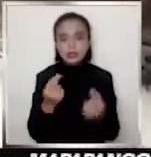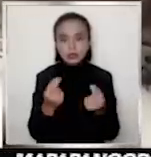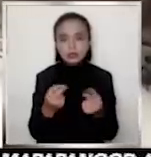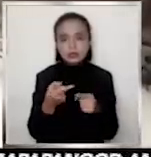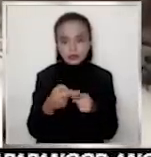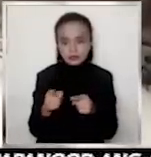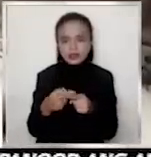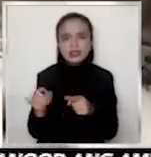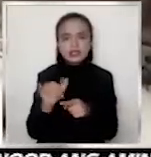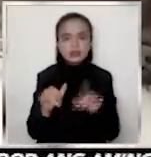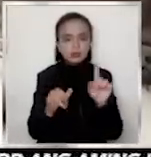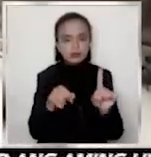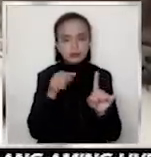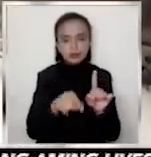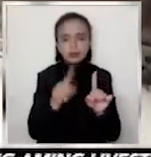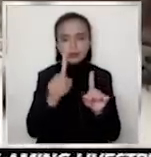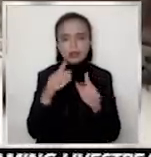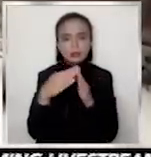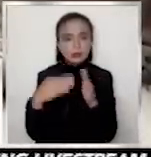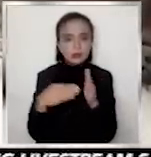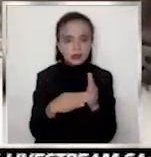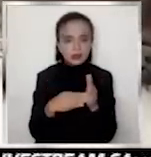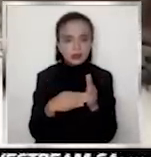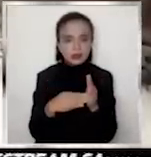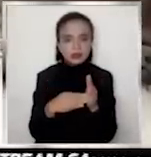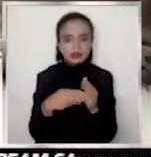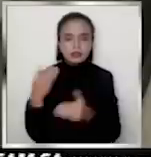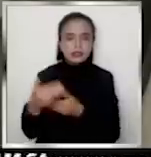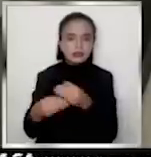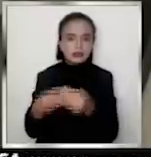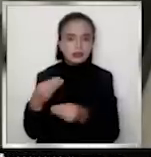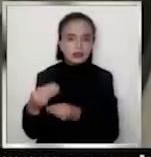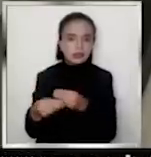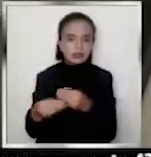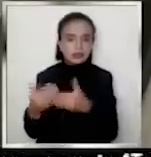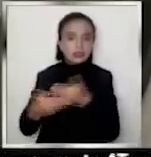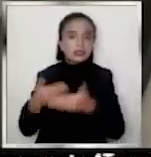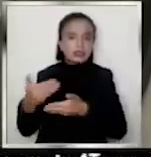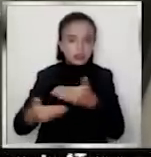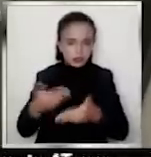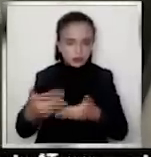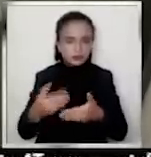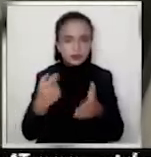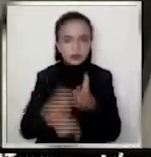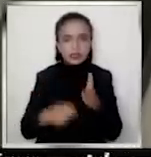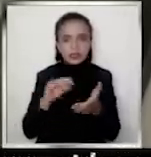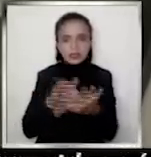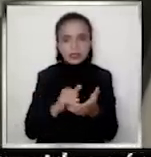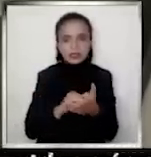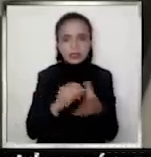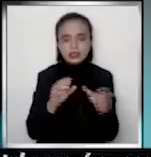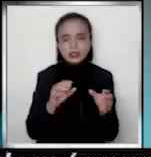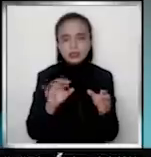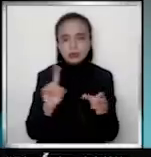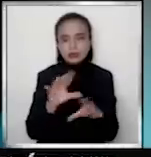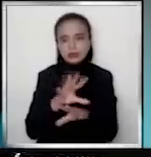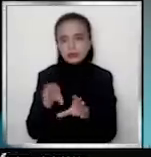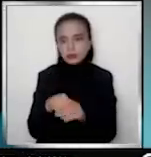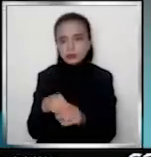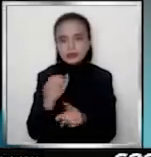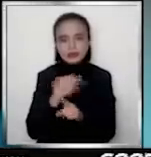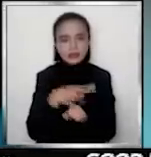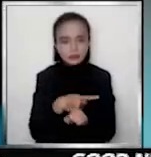1.1 bilyong pisong generation cost. Ikakagaraw nila ito sa Abril at Mayo na tig 20 sentimos.